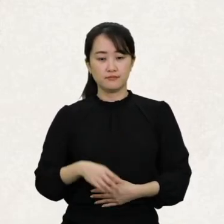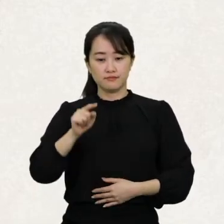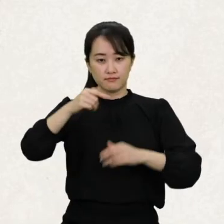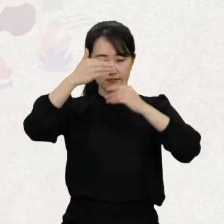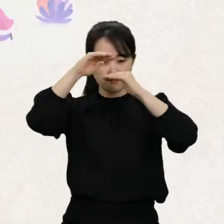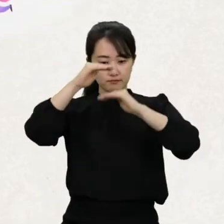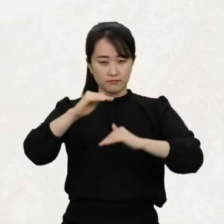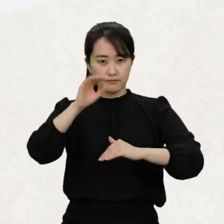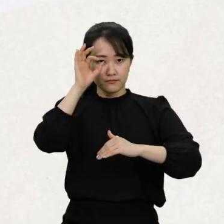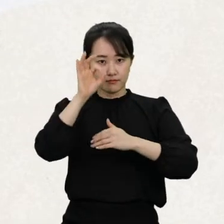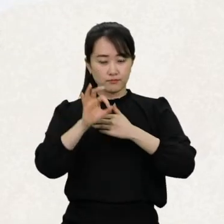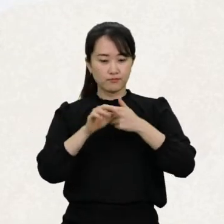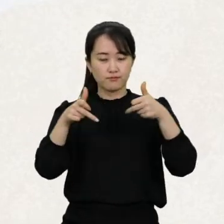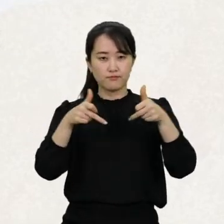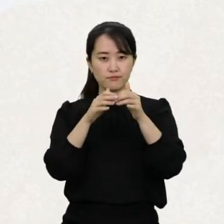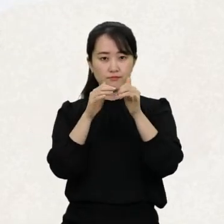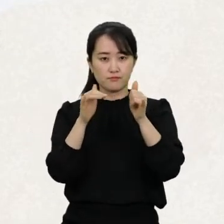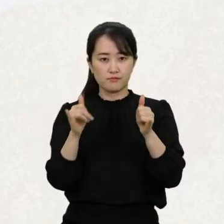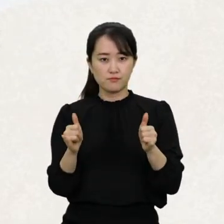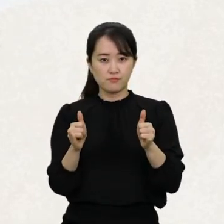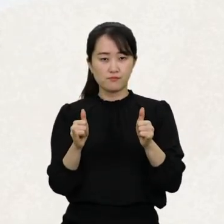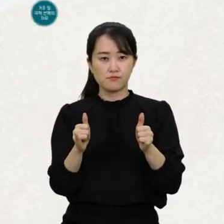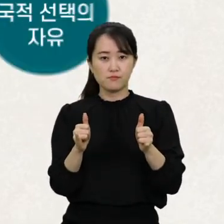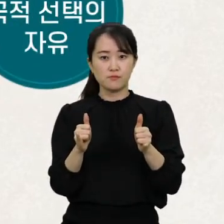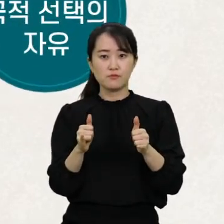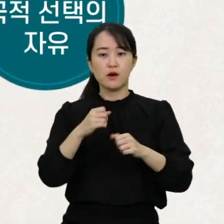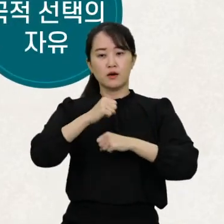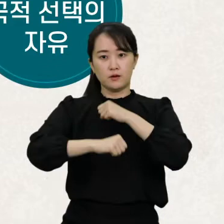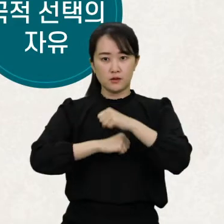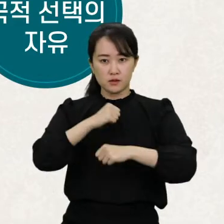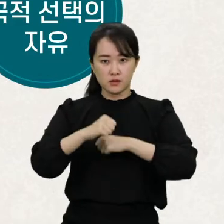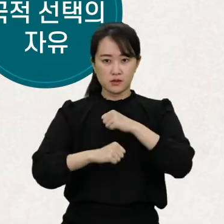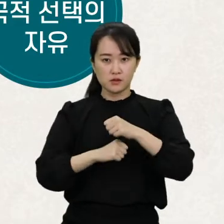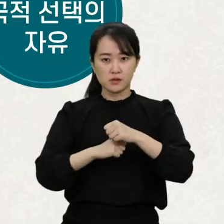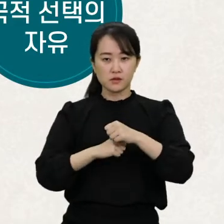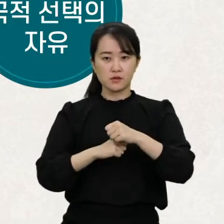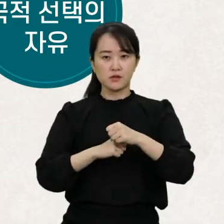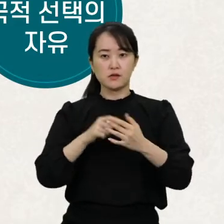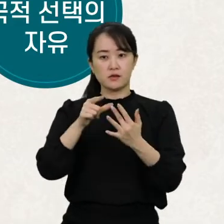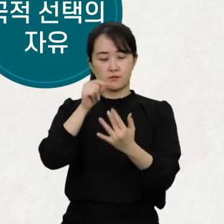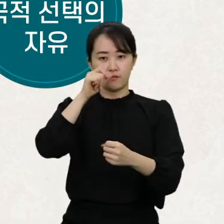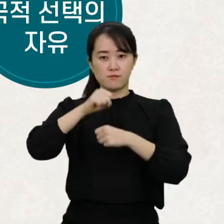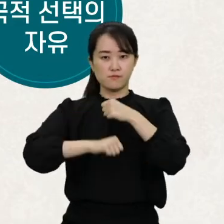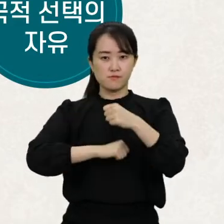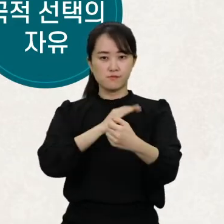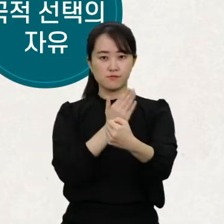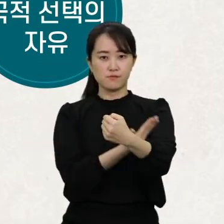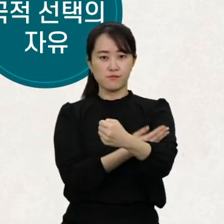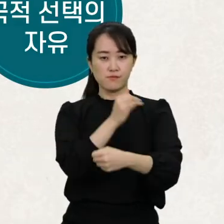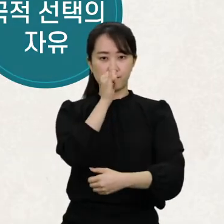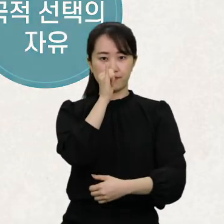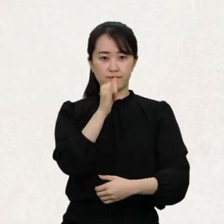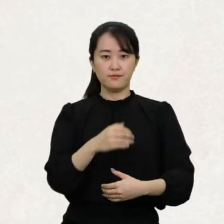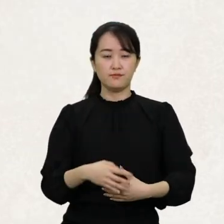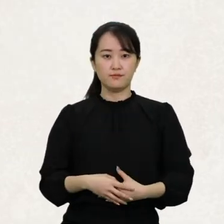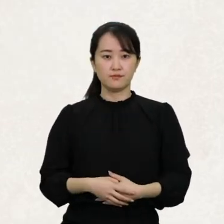내용을 보면 장애인은 이주의 자유와 거주 및 국적 선택의 자유에 대한 권리가 있어요.